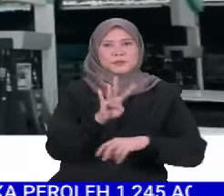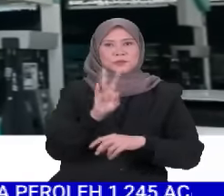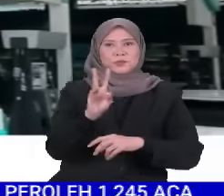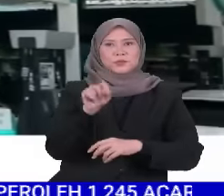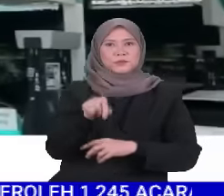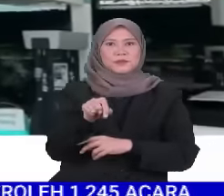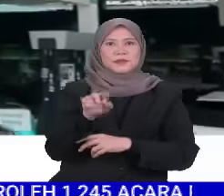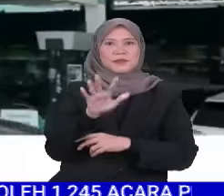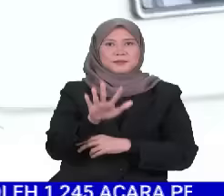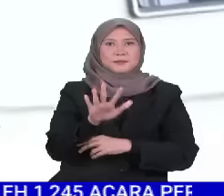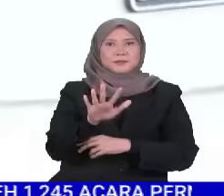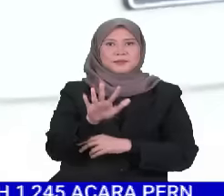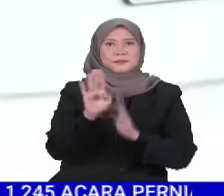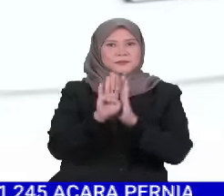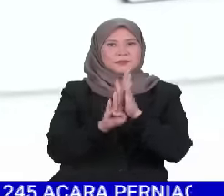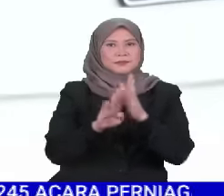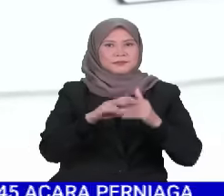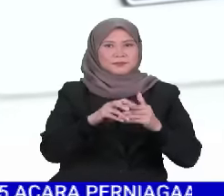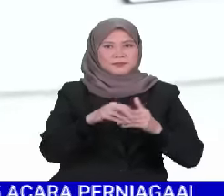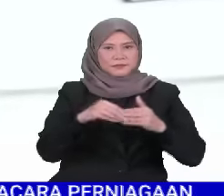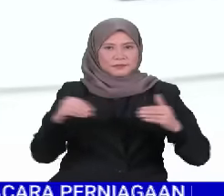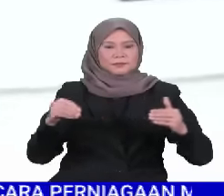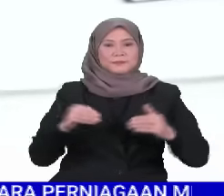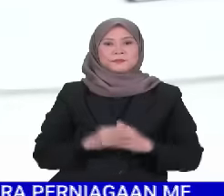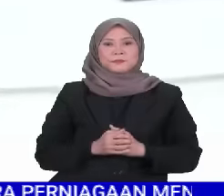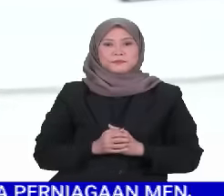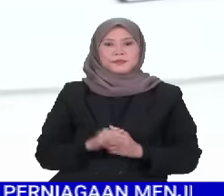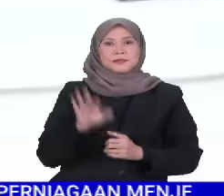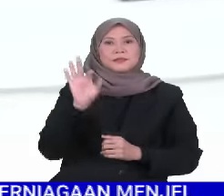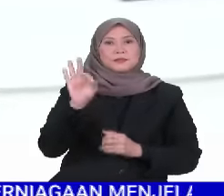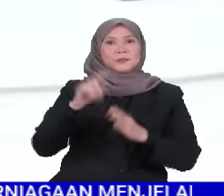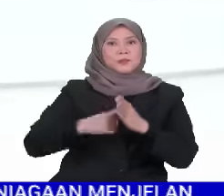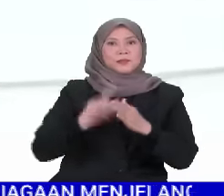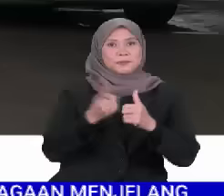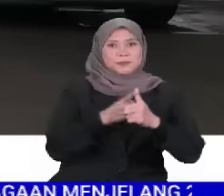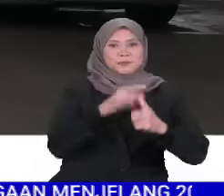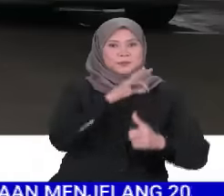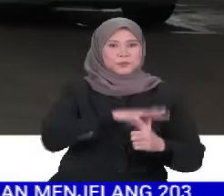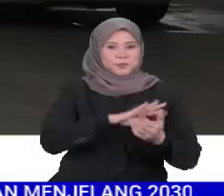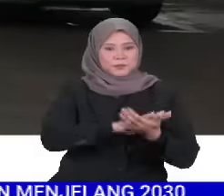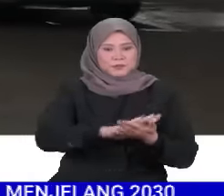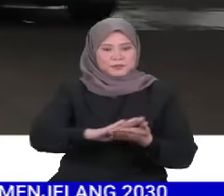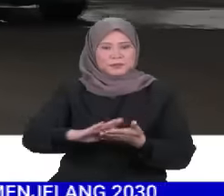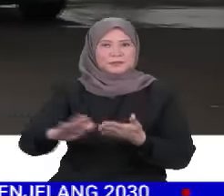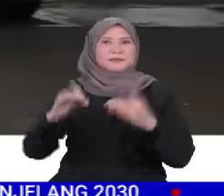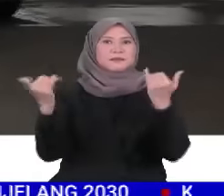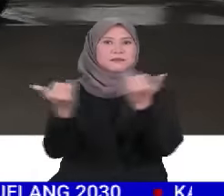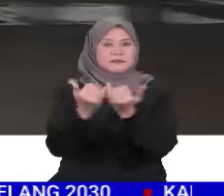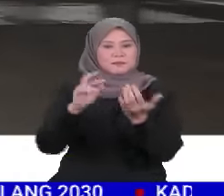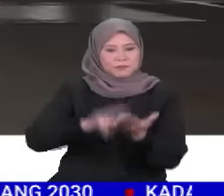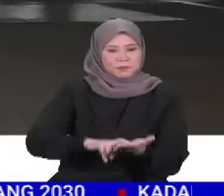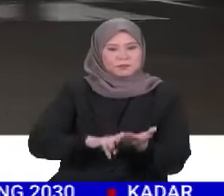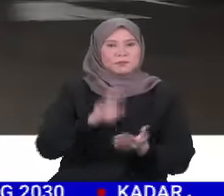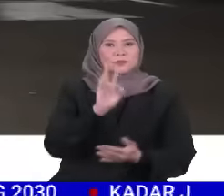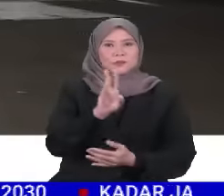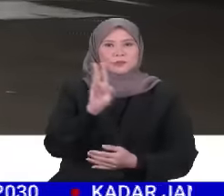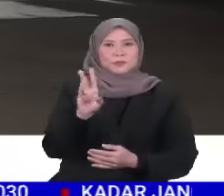470-an 5 pilihan ring cake bagi 9 bulan pertama keuntungan bersih Firma tersebut mencegah